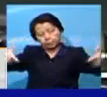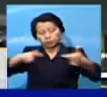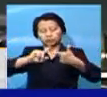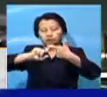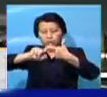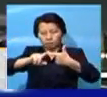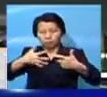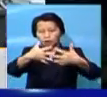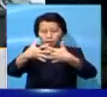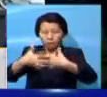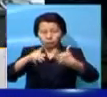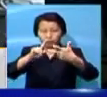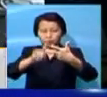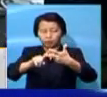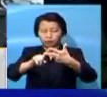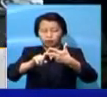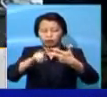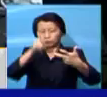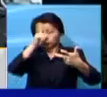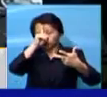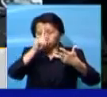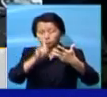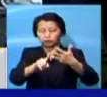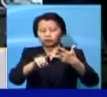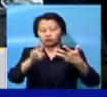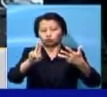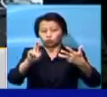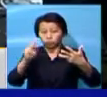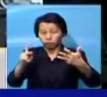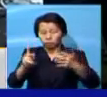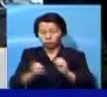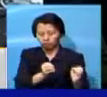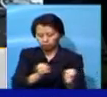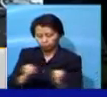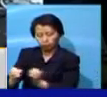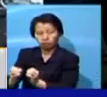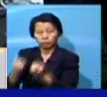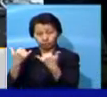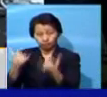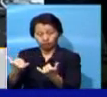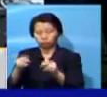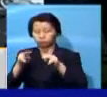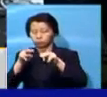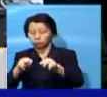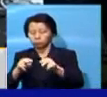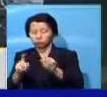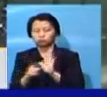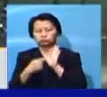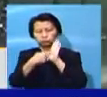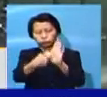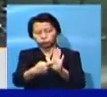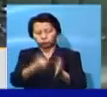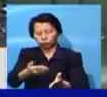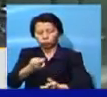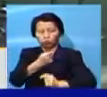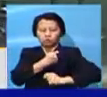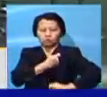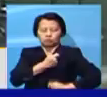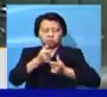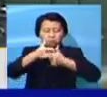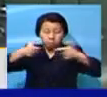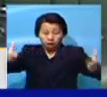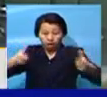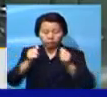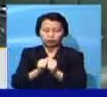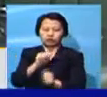disusuli Amerika Syarikat Jerman dan United Kingdom penganjuran kali ini juga menyaksikan penampilan aset pertahanan paling banyak